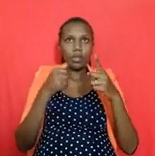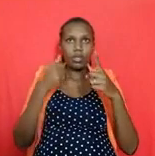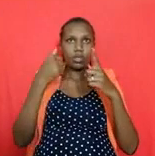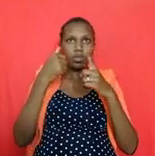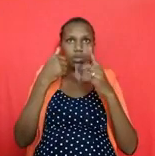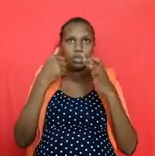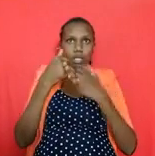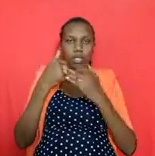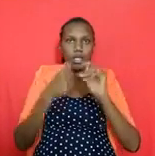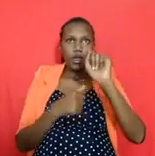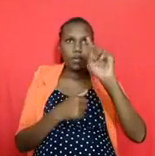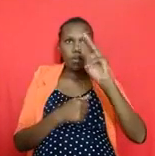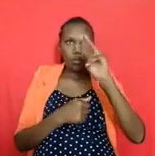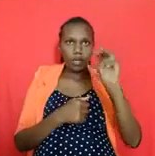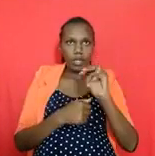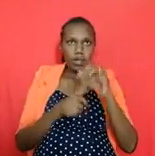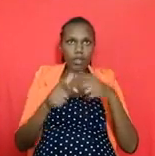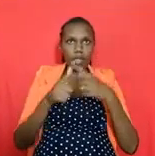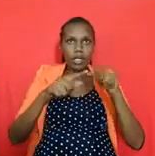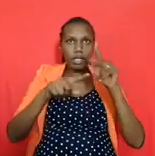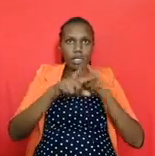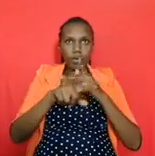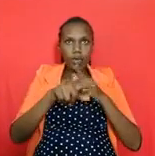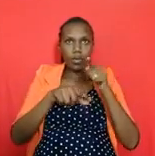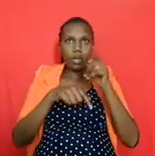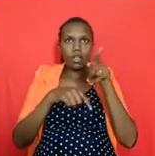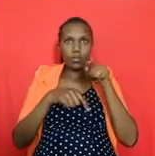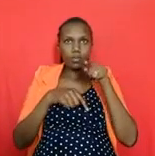1,300 githomo gia gikuyu milioni